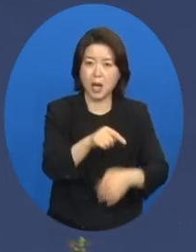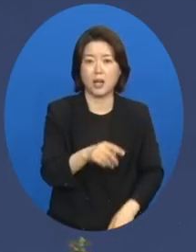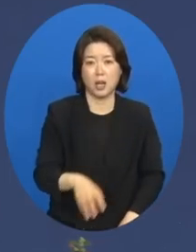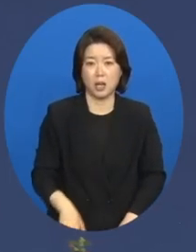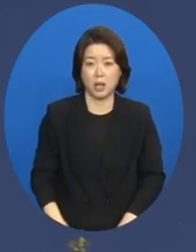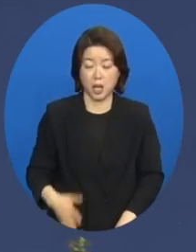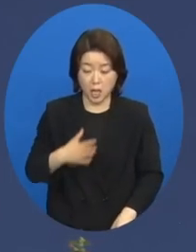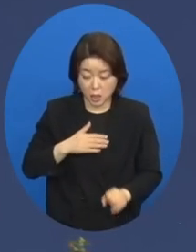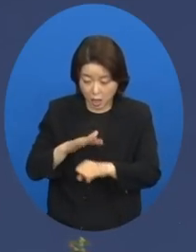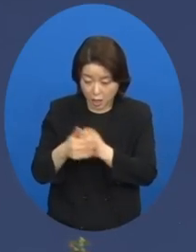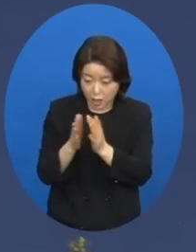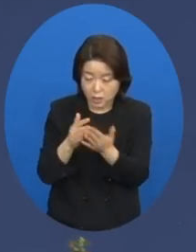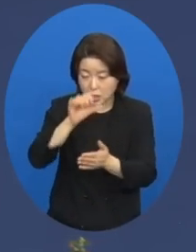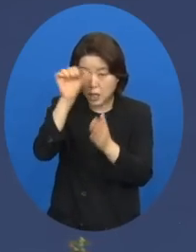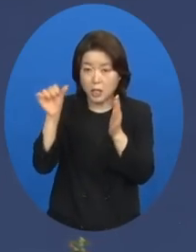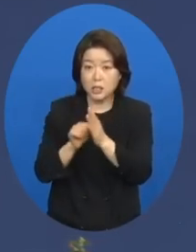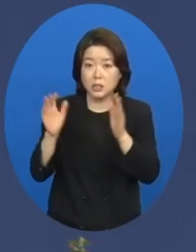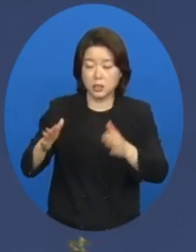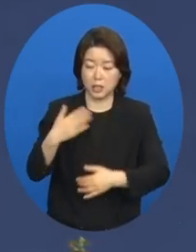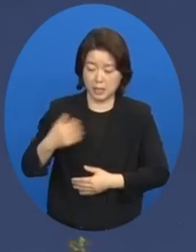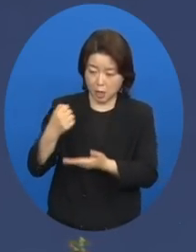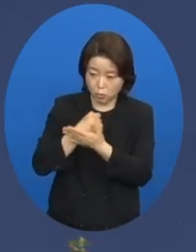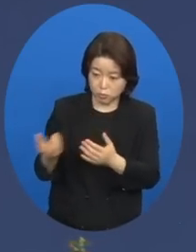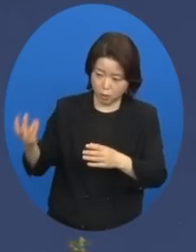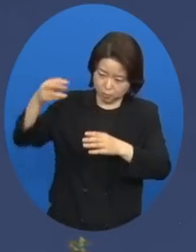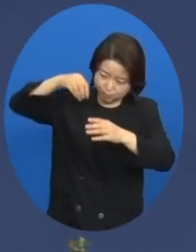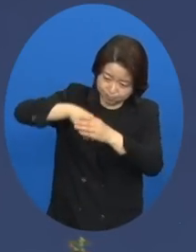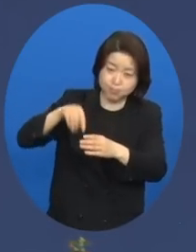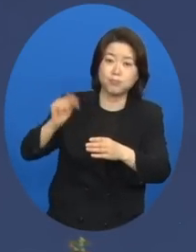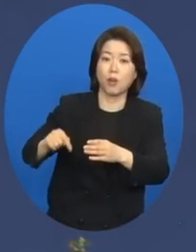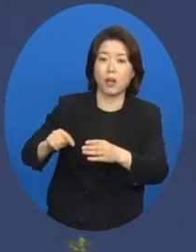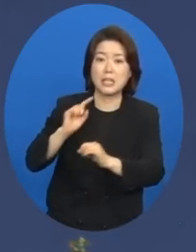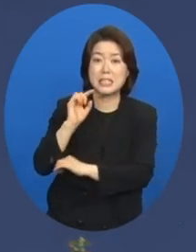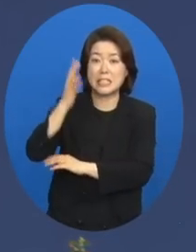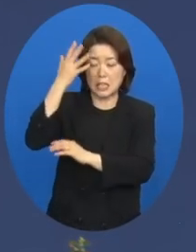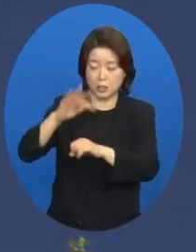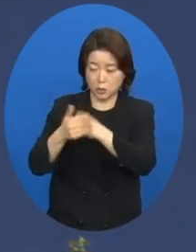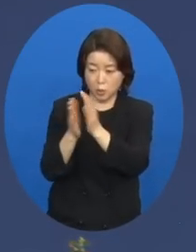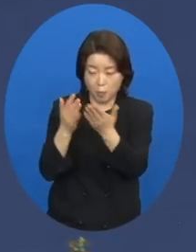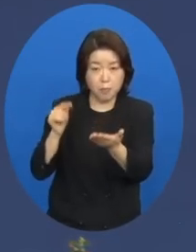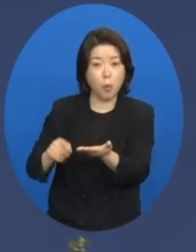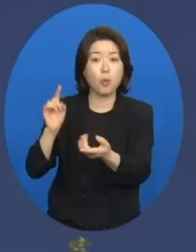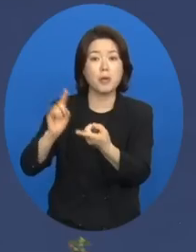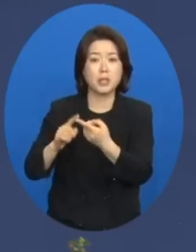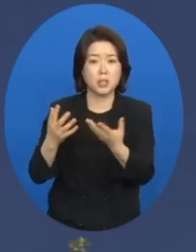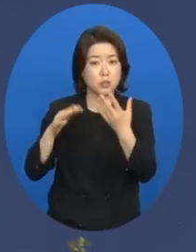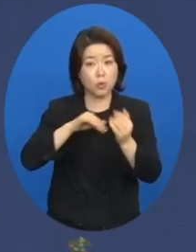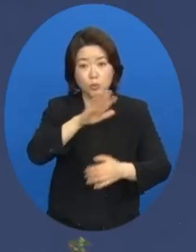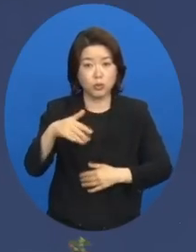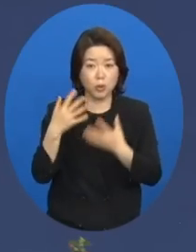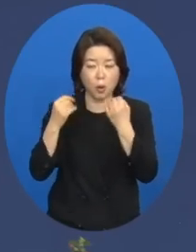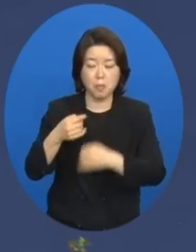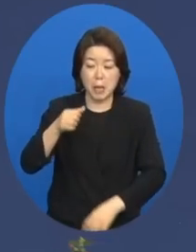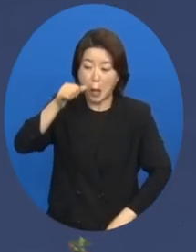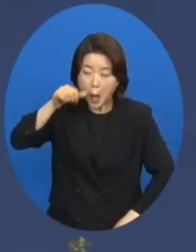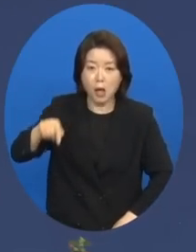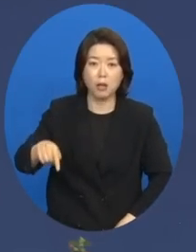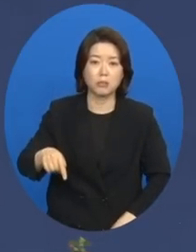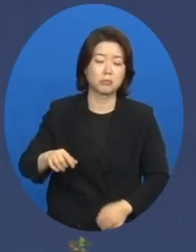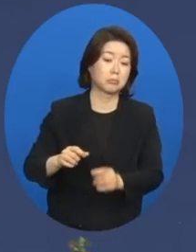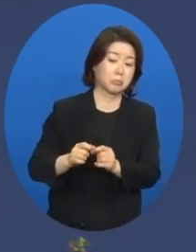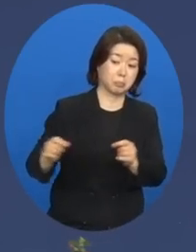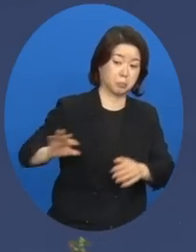내 성경 일생에 내 운명을 여기 담아놓은 이 영광스러운 이 복음에 대해서 우리가 얼마나 무시하고 멀리